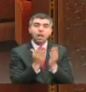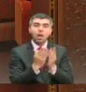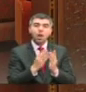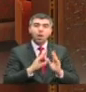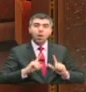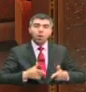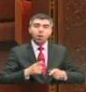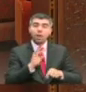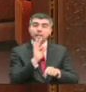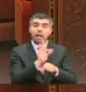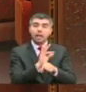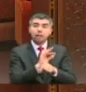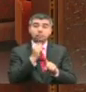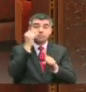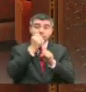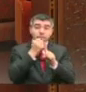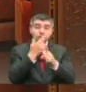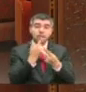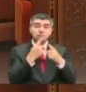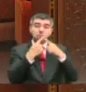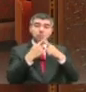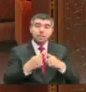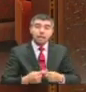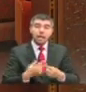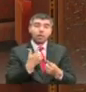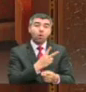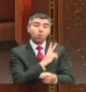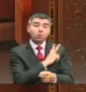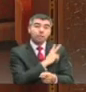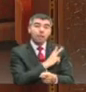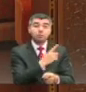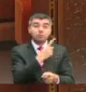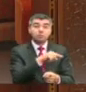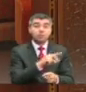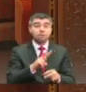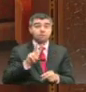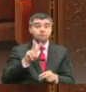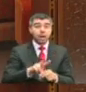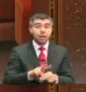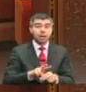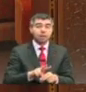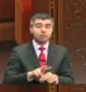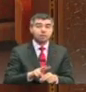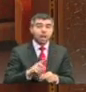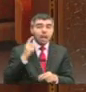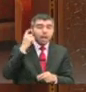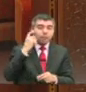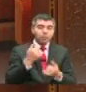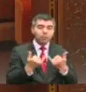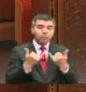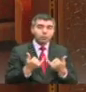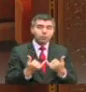الأمر يتطلب مجهودات مادية وبشرية هائلية، والهاجس الآن هو ترشيد الإمكانات